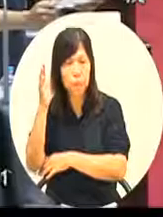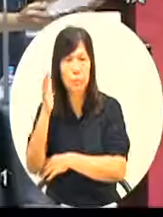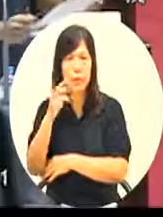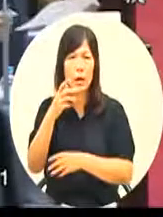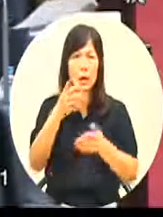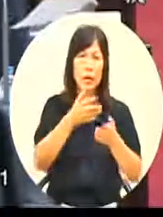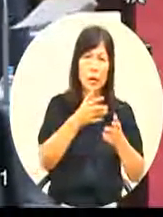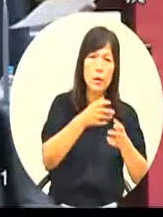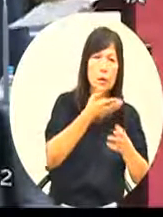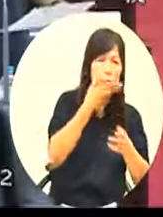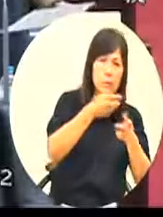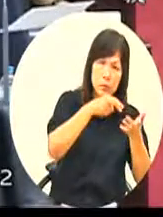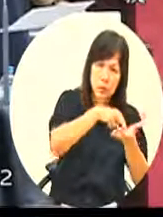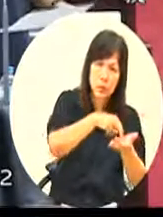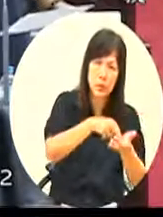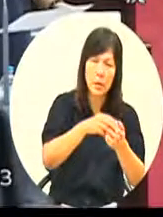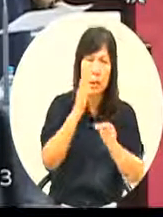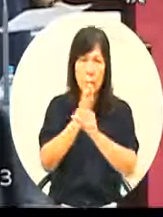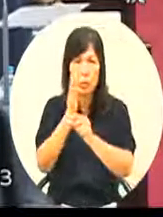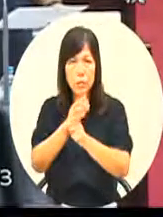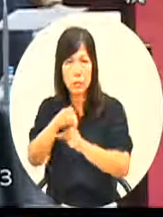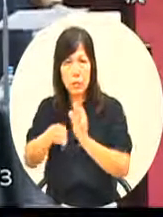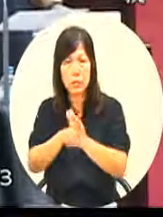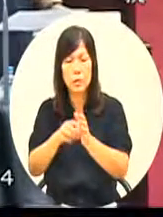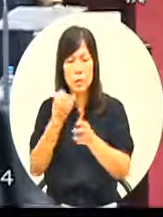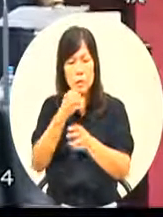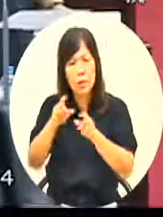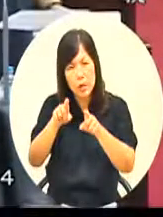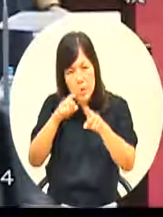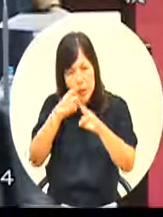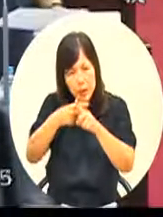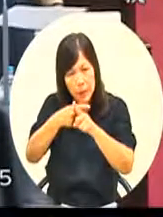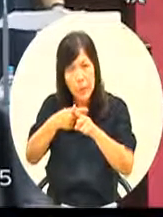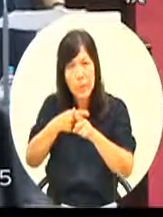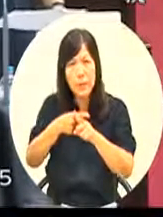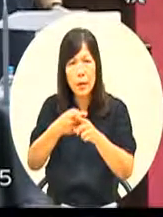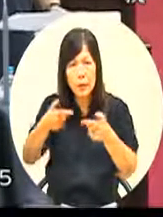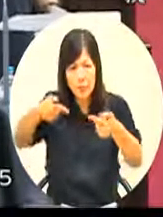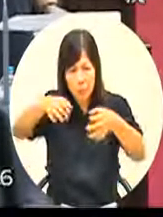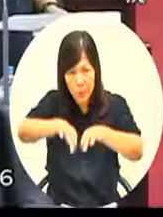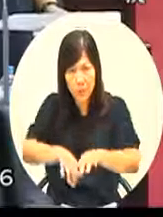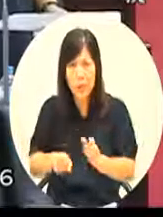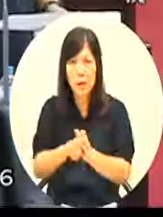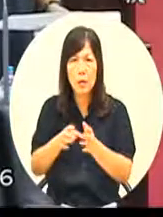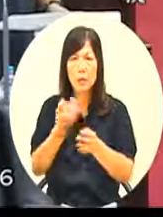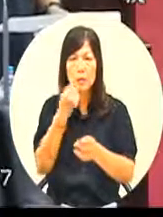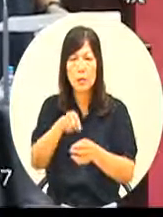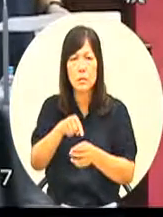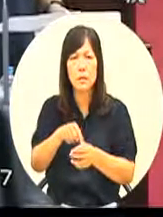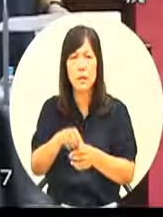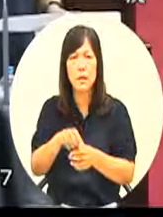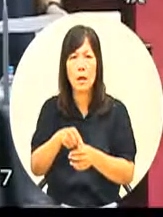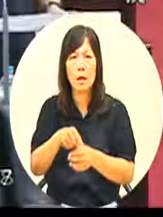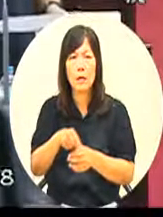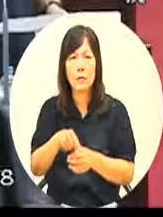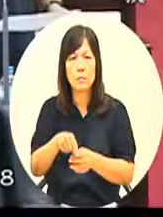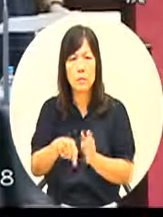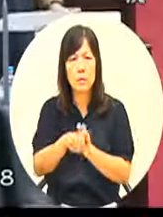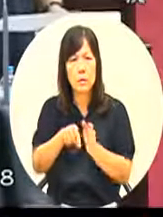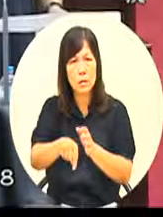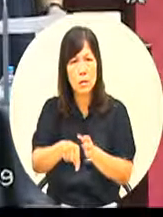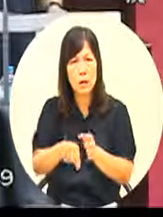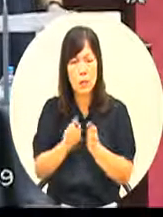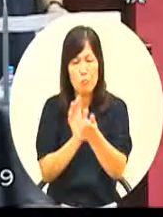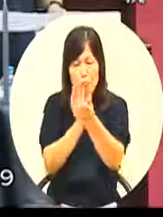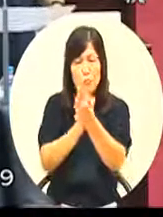私立，那还有中间我们可能是半公立的，就是公办民营，也就是现在的非营利幼稚园这一个部分的